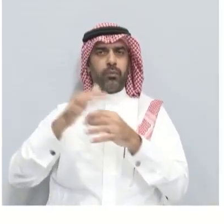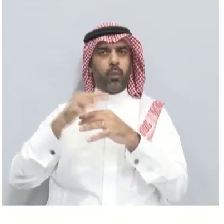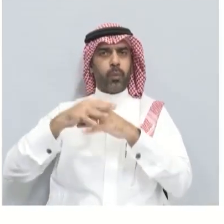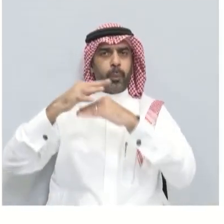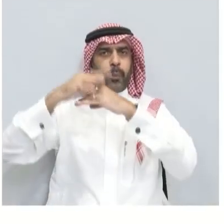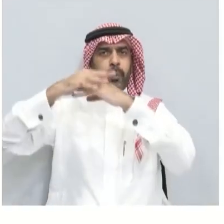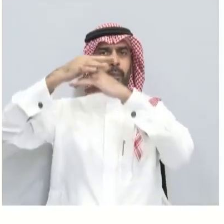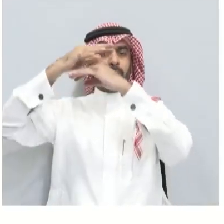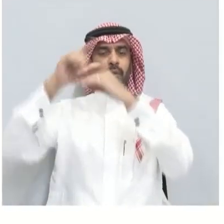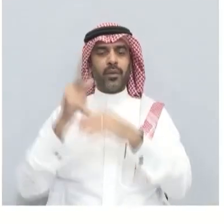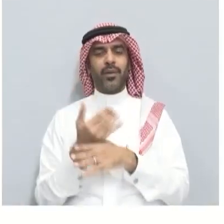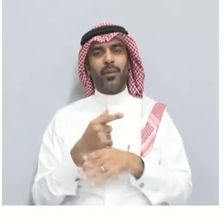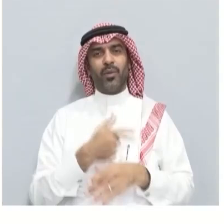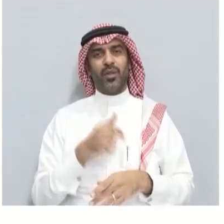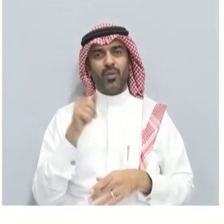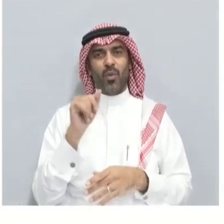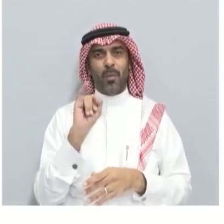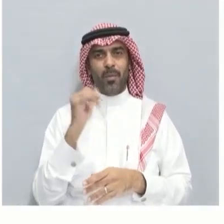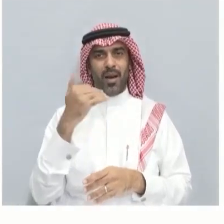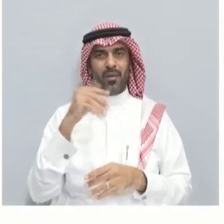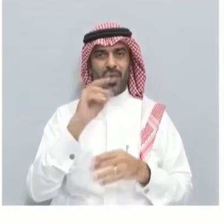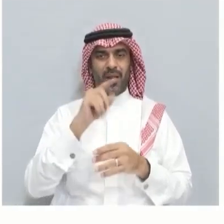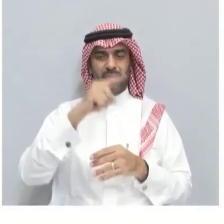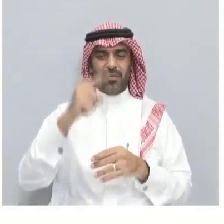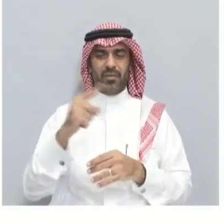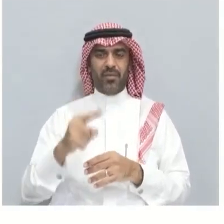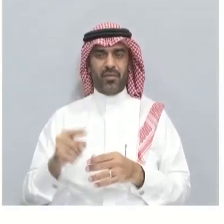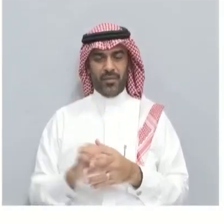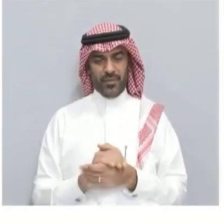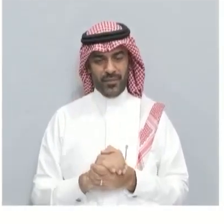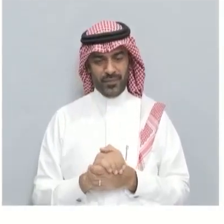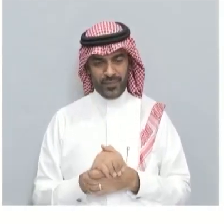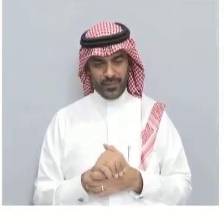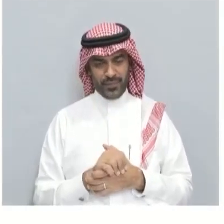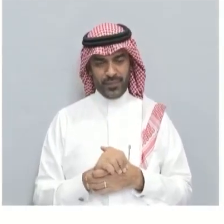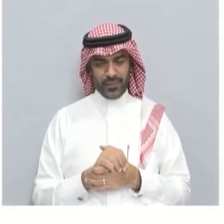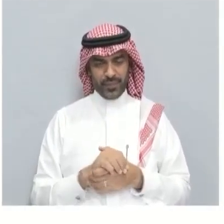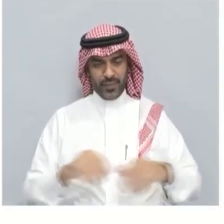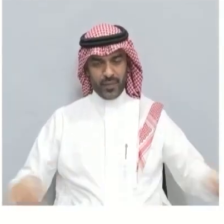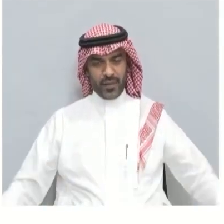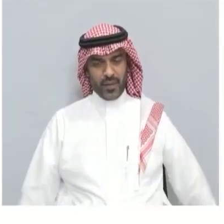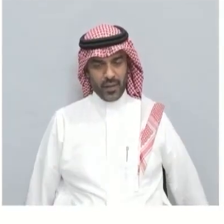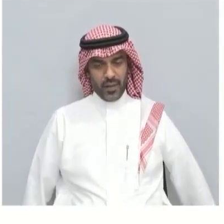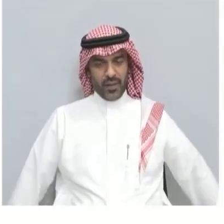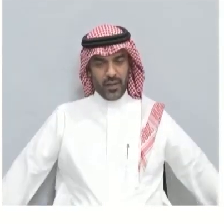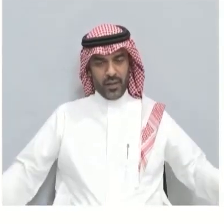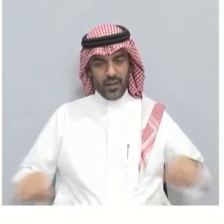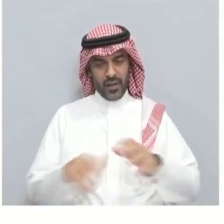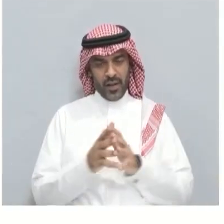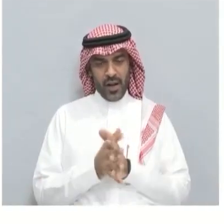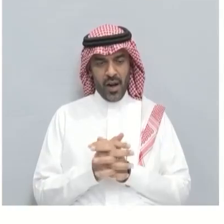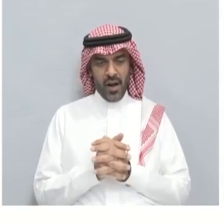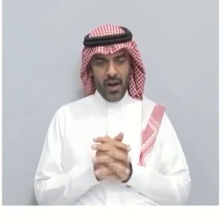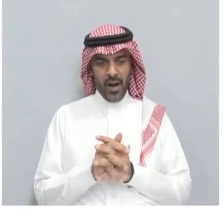هي الدرعيه بركان حره البرك غاز وحمم بركانيه النوع الثالث اللي هو طبعا في